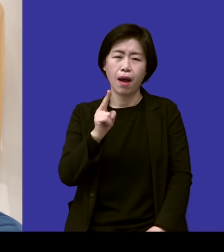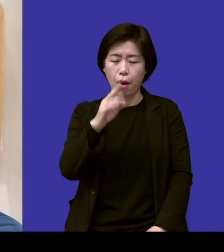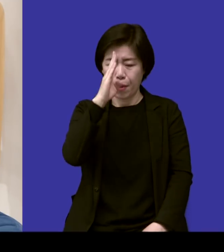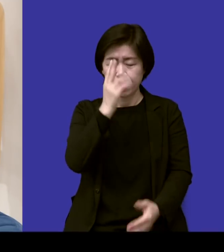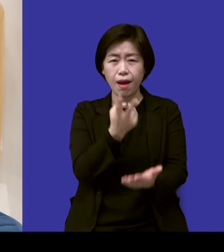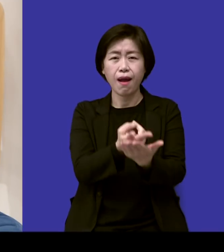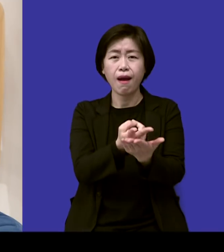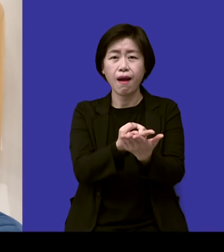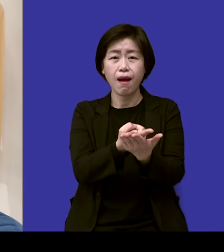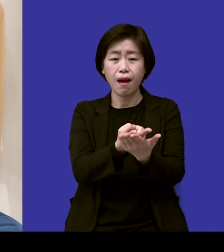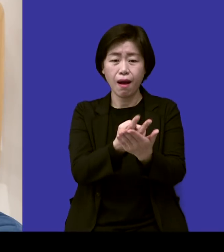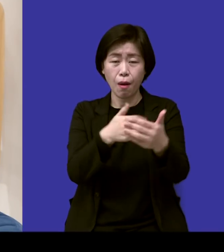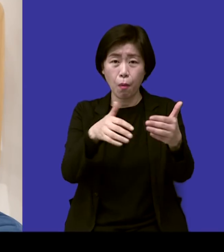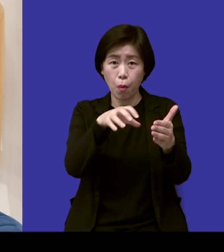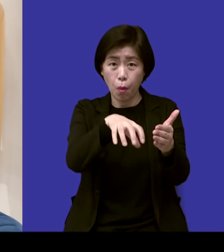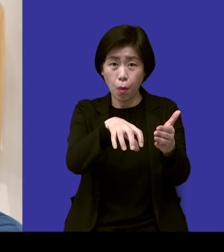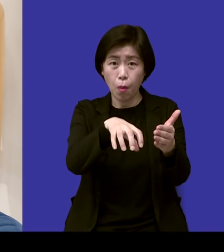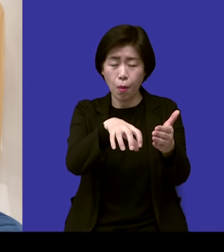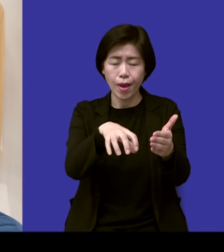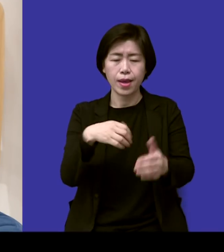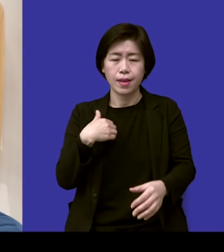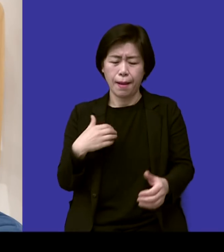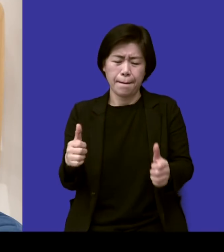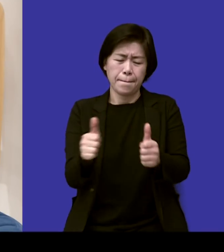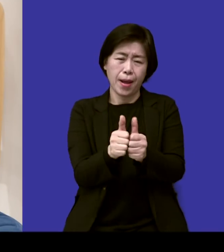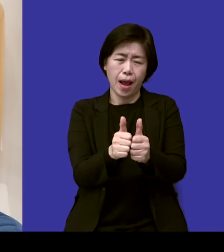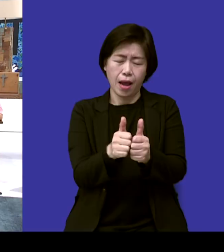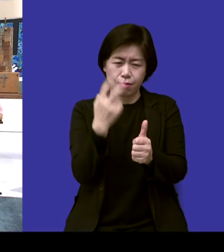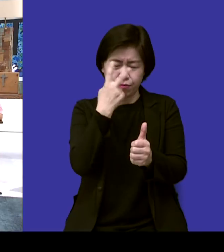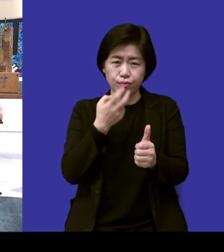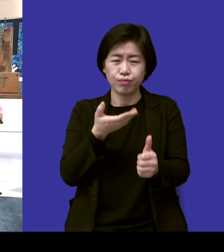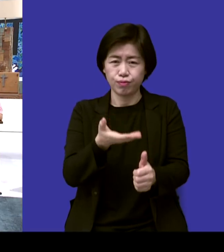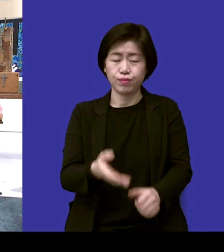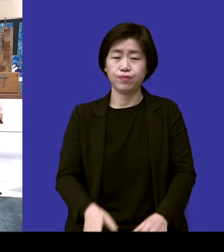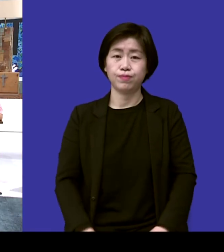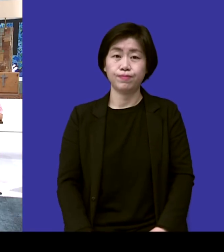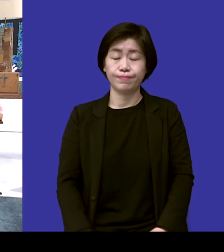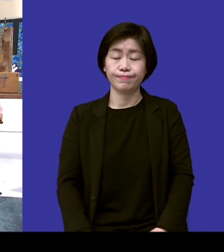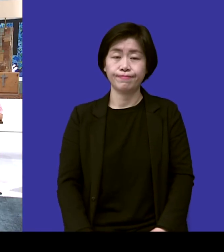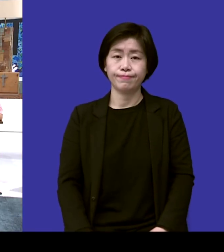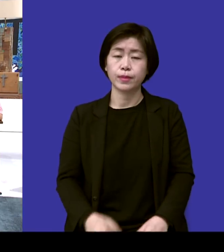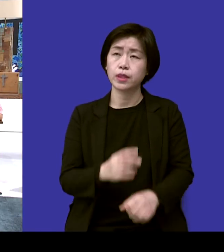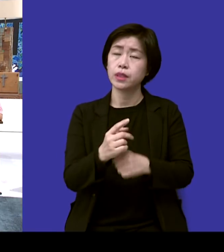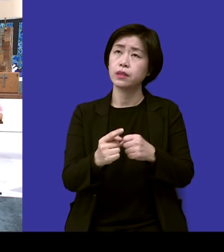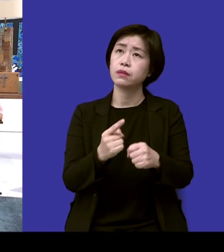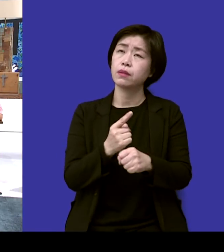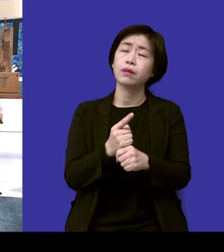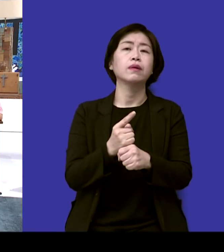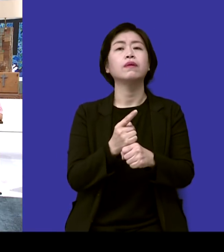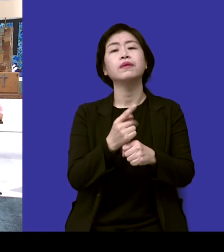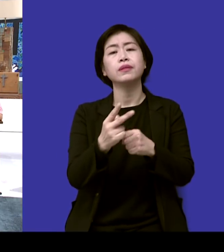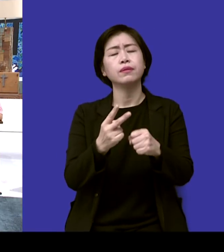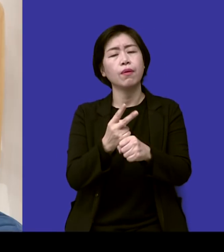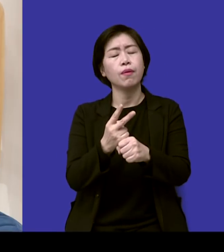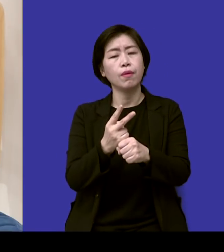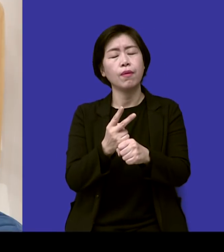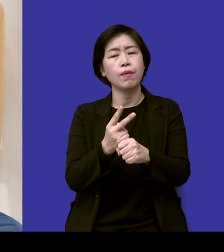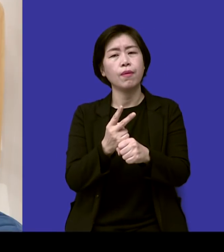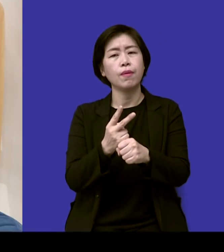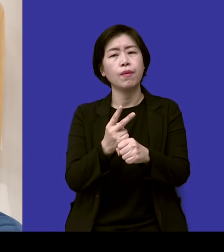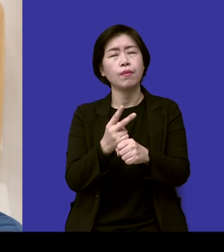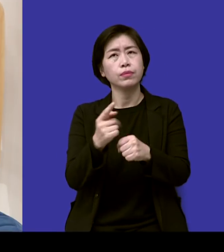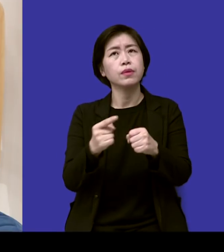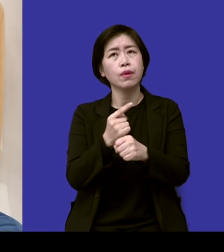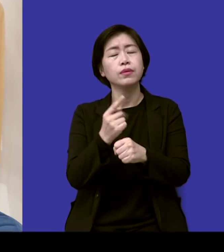회복해서 큰 아이를 위해서 이제 집에서 병간호를 그렇죠. 했고 저는 이제 둘째 아이와 함께 병원에서 계속 병간호를 하면서